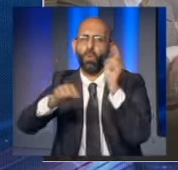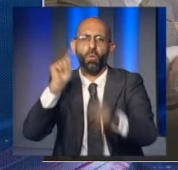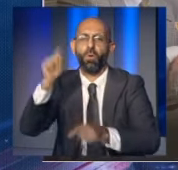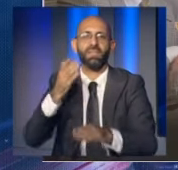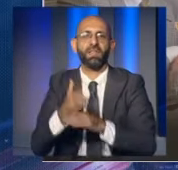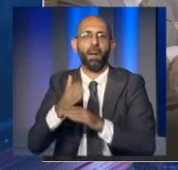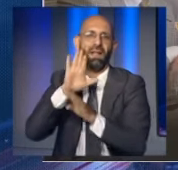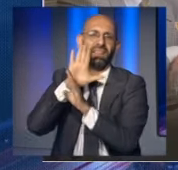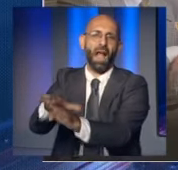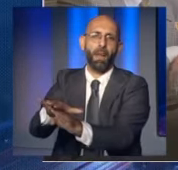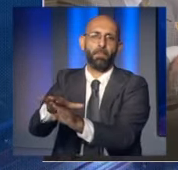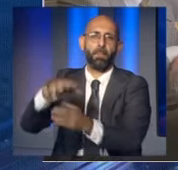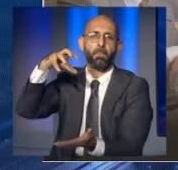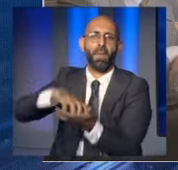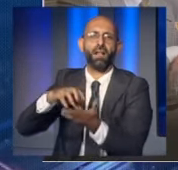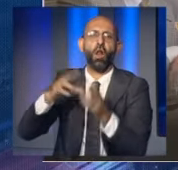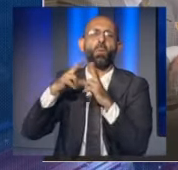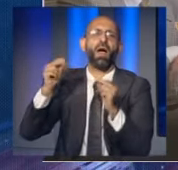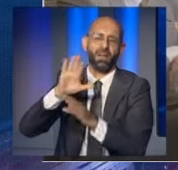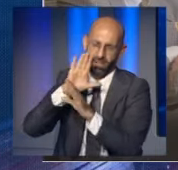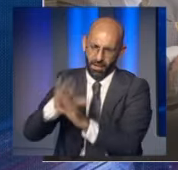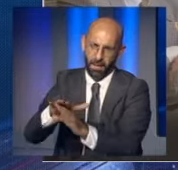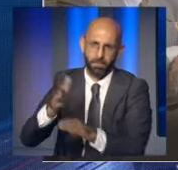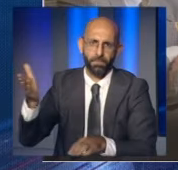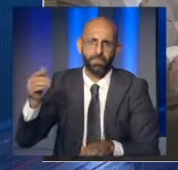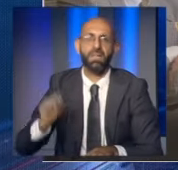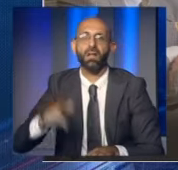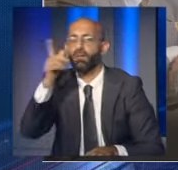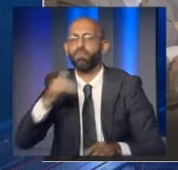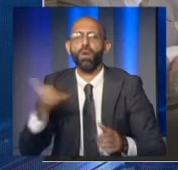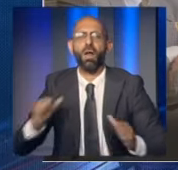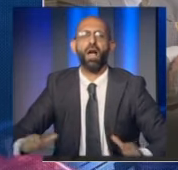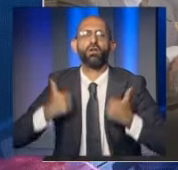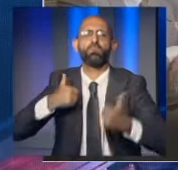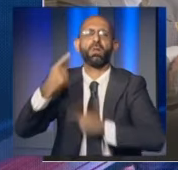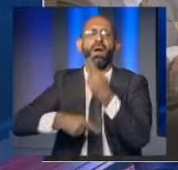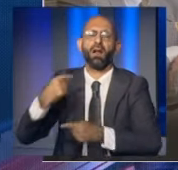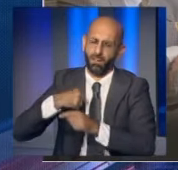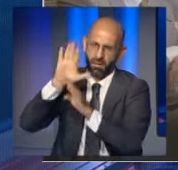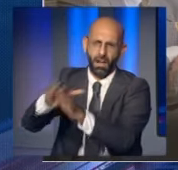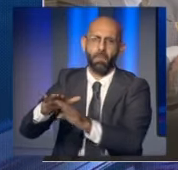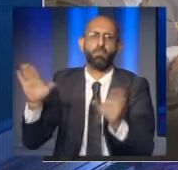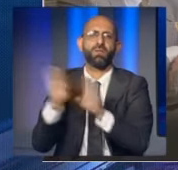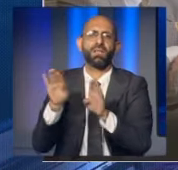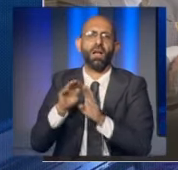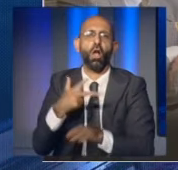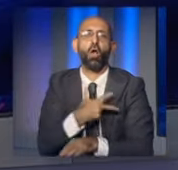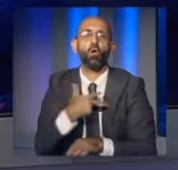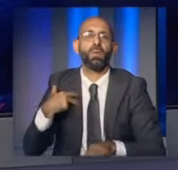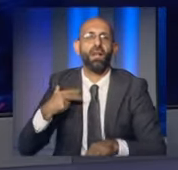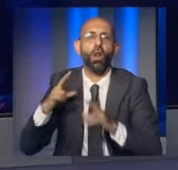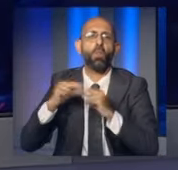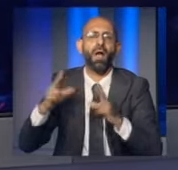والسفير برونو سكابيني. ظاهر شكرت عميش على وقوفه الدائم إلى جانب بلده لبنان، أما عميش فقد